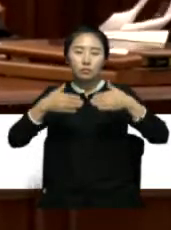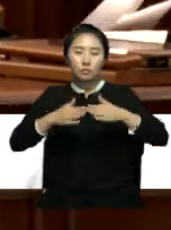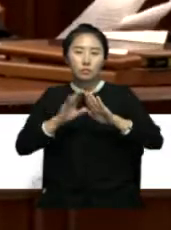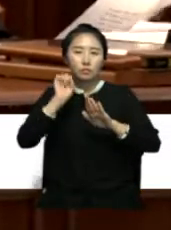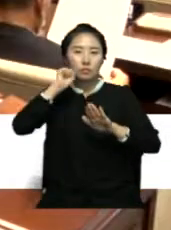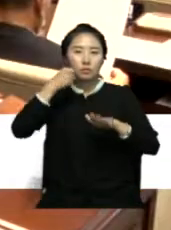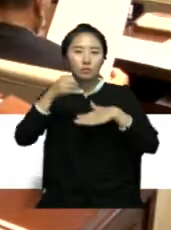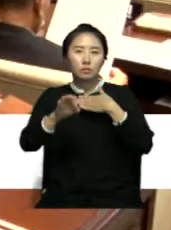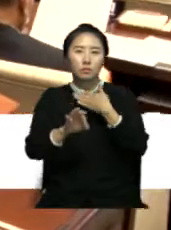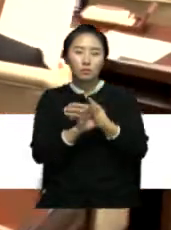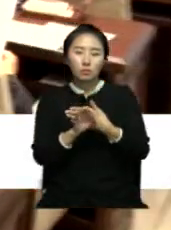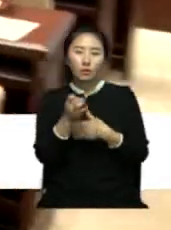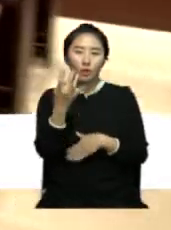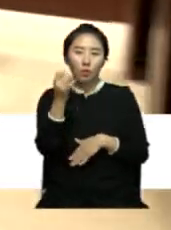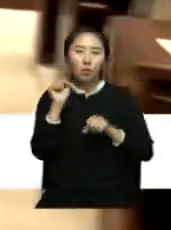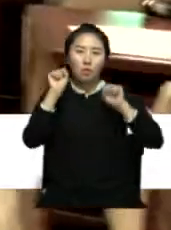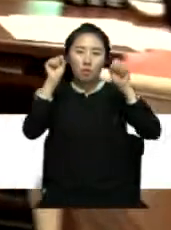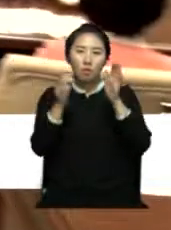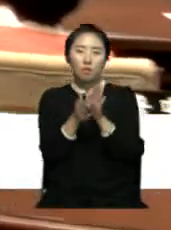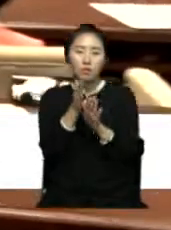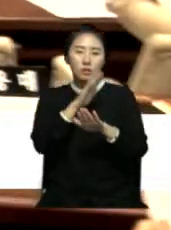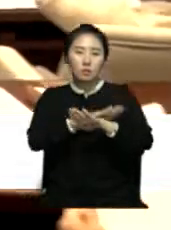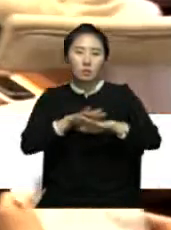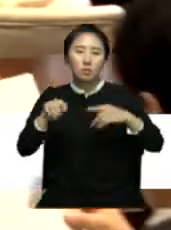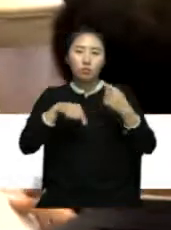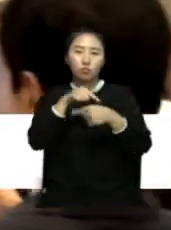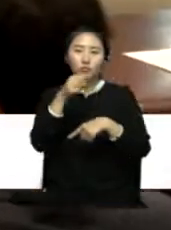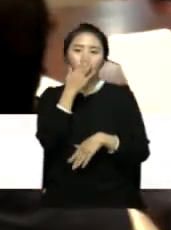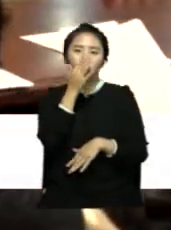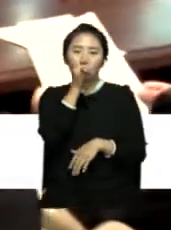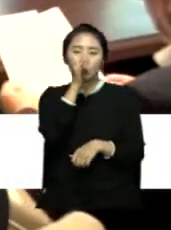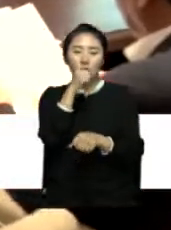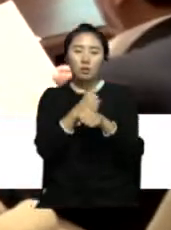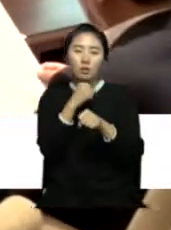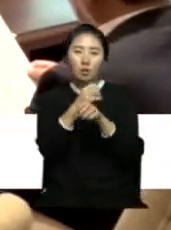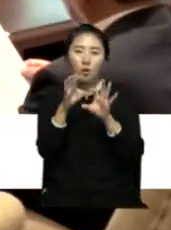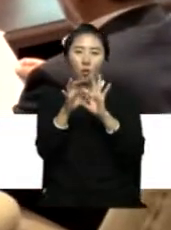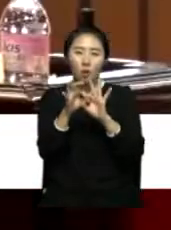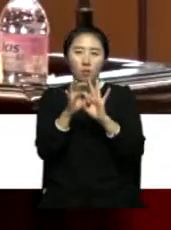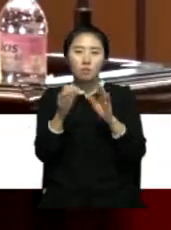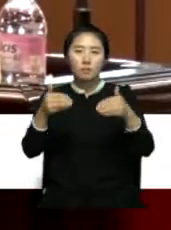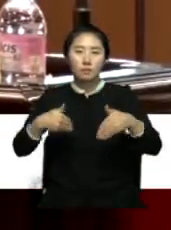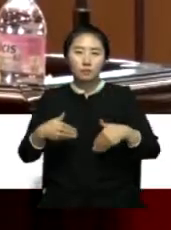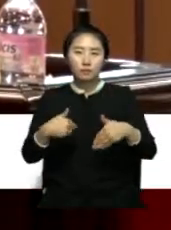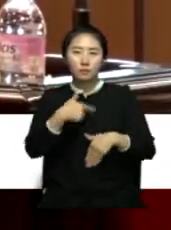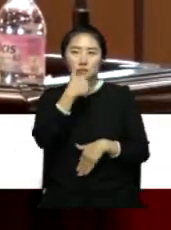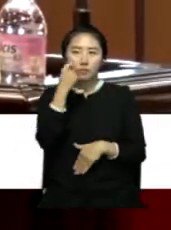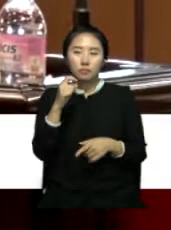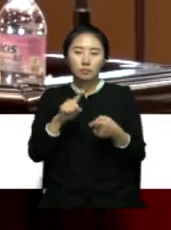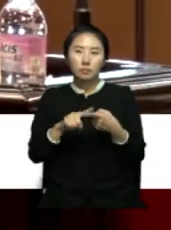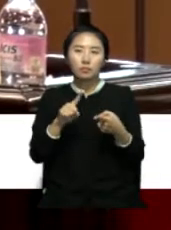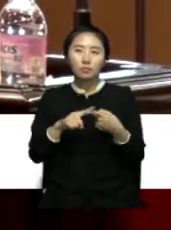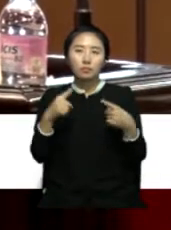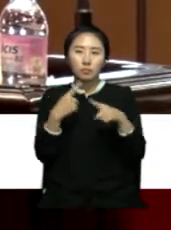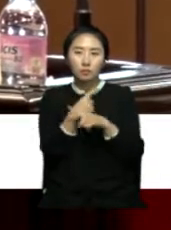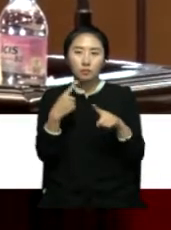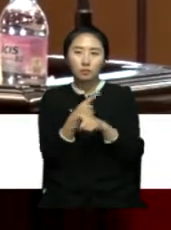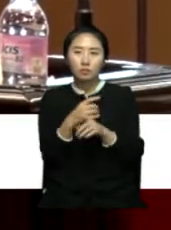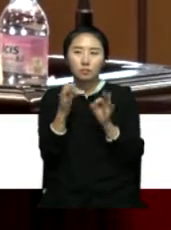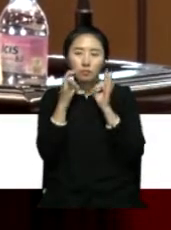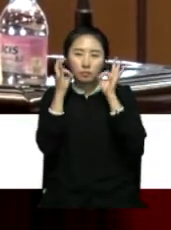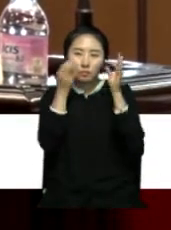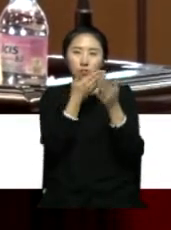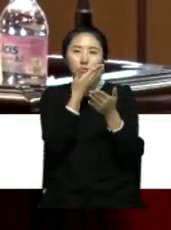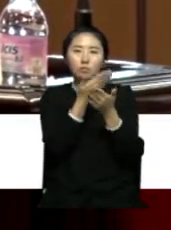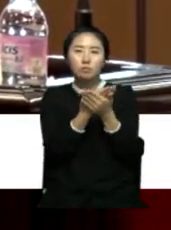어렵다면 기존의 체육시설이 잘 운영될 수 있도록 관심을 갖고 미흡한 부분을 개선하고자 노력하는